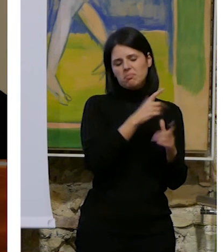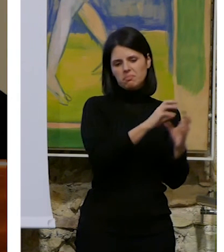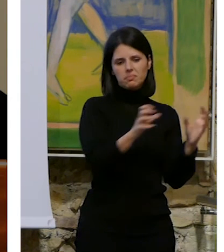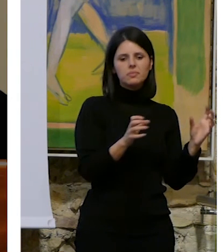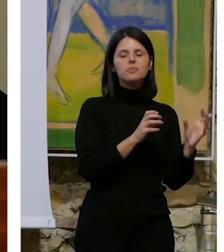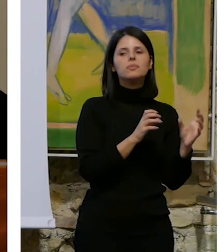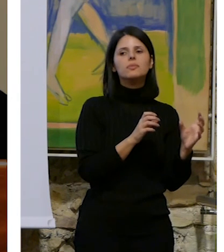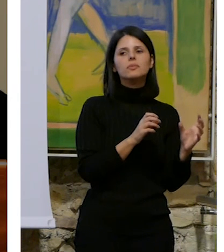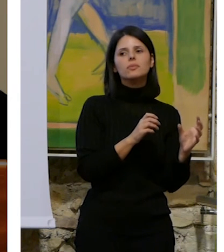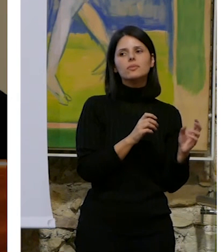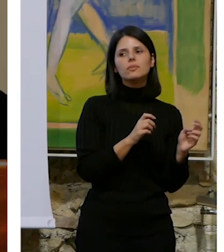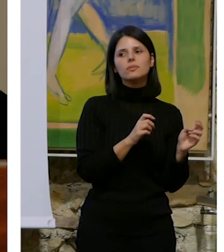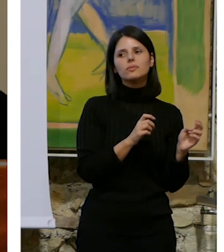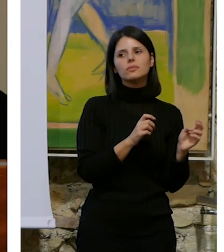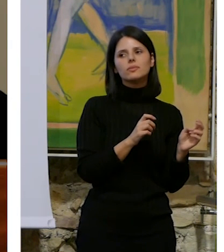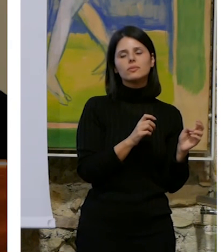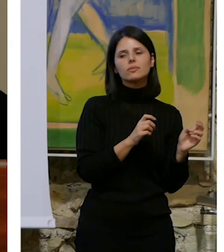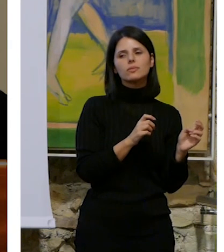dall'altro,